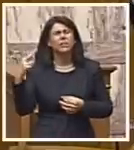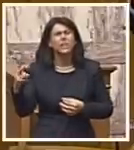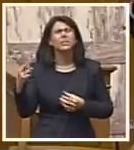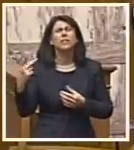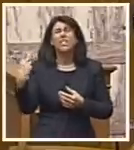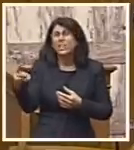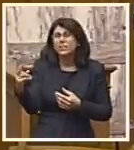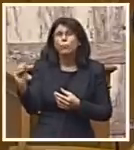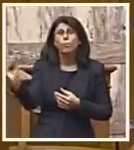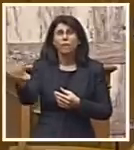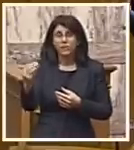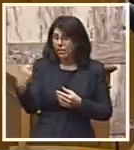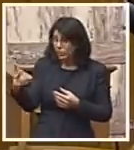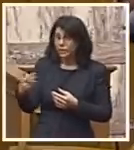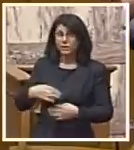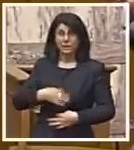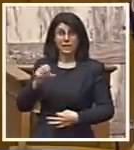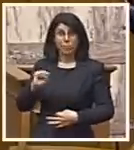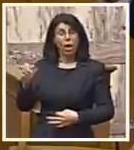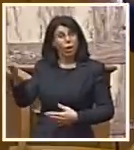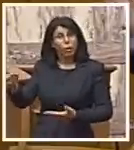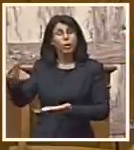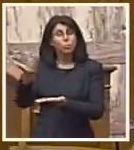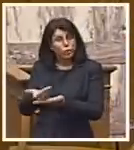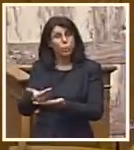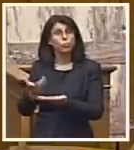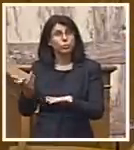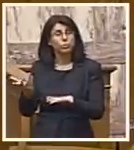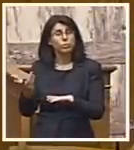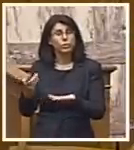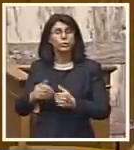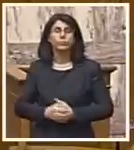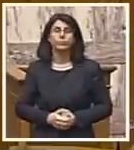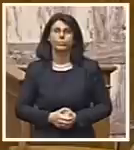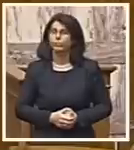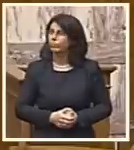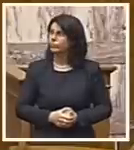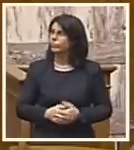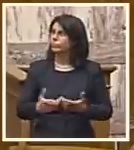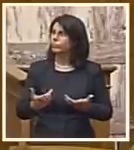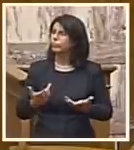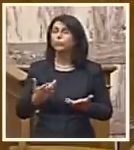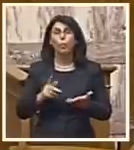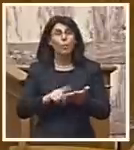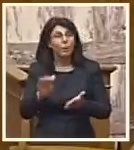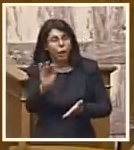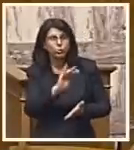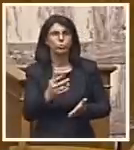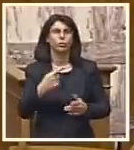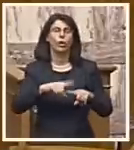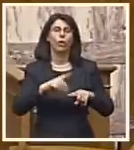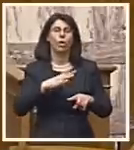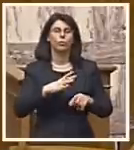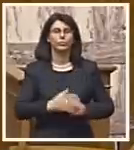δικοί σας βουλευτές, κύριε Σαμαρά, τα προτείνουν πολλά από αυτά τα οποία θα έπρεπε να πάνε να αποφασιστούν από τον ελληνικό λαό.